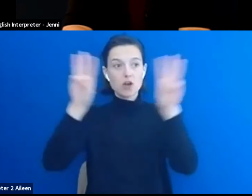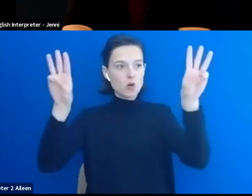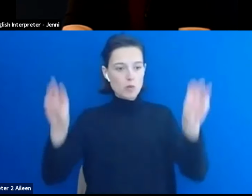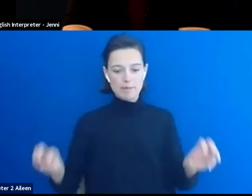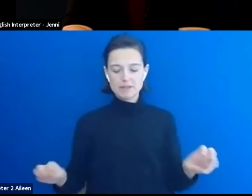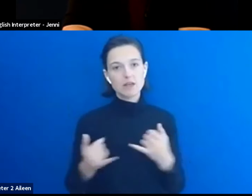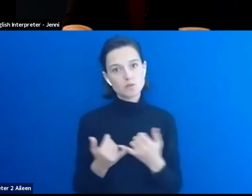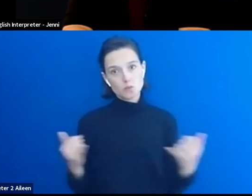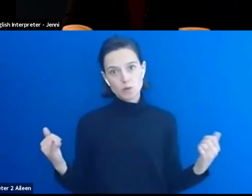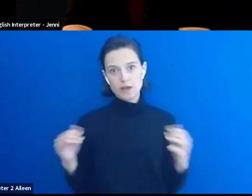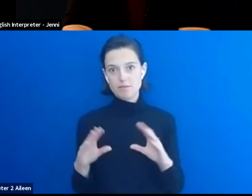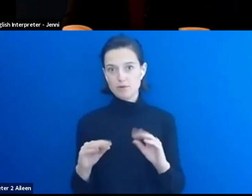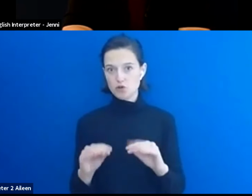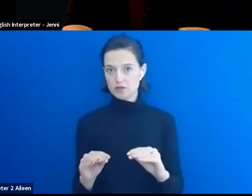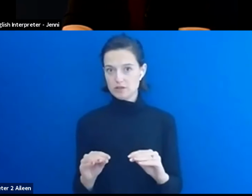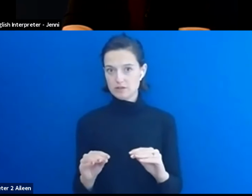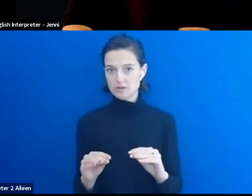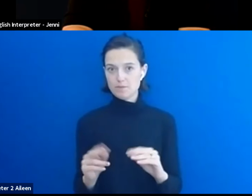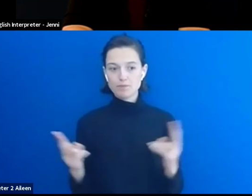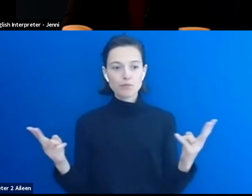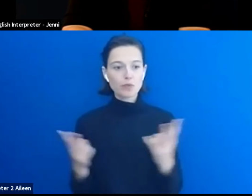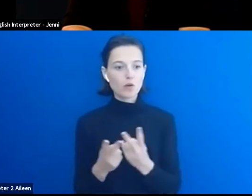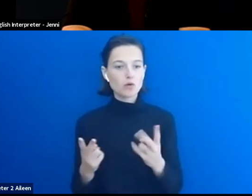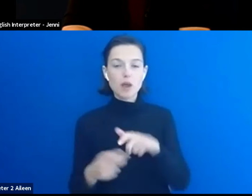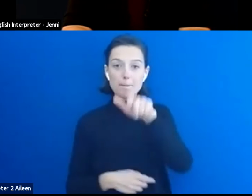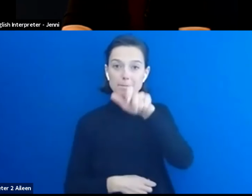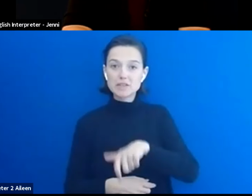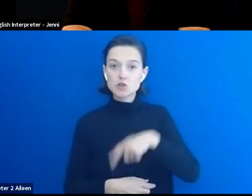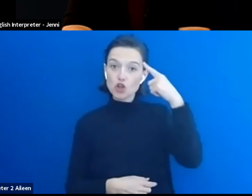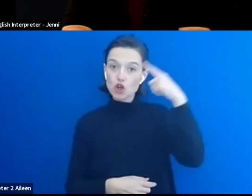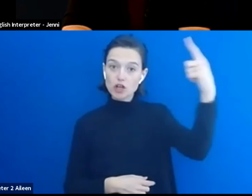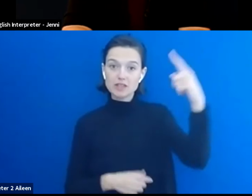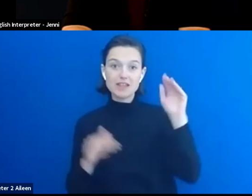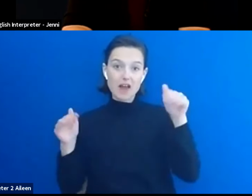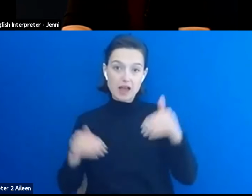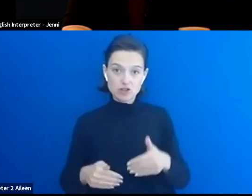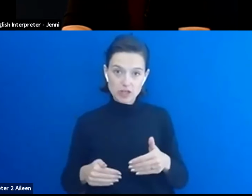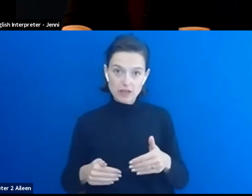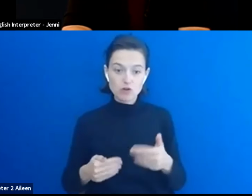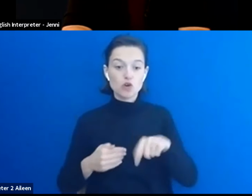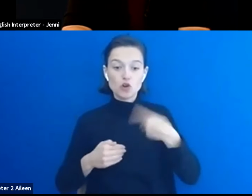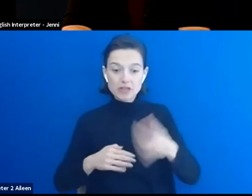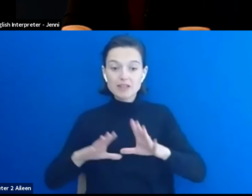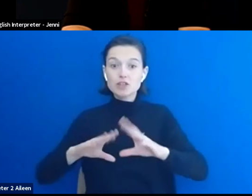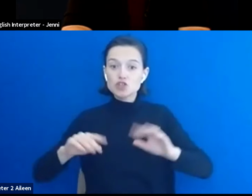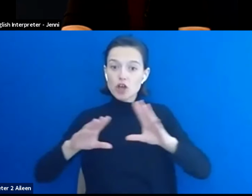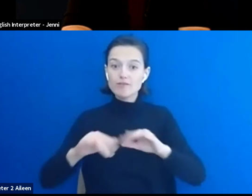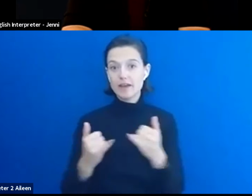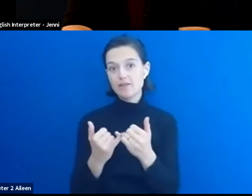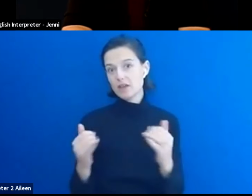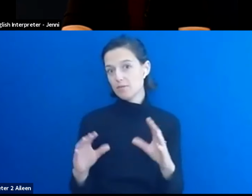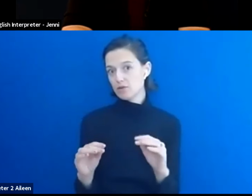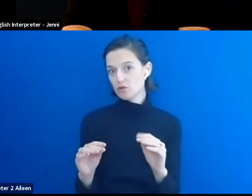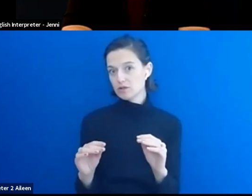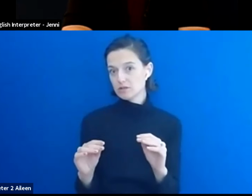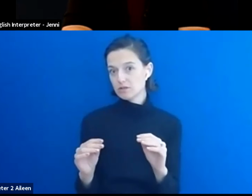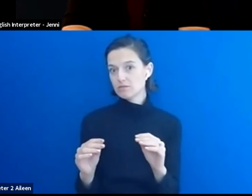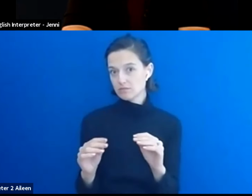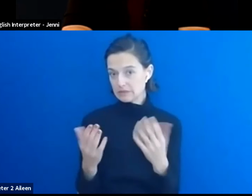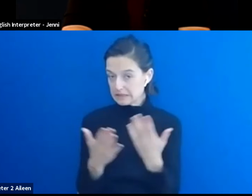oder wie ein Mensch mit kognitiver Einschränkung jetzt mit einer Software klarkommt. Genau. Das ist nämlich die dritte